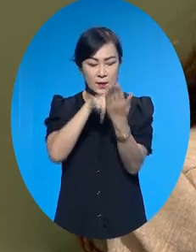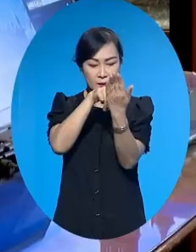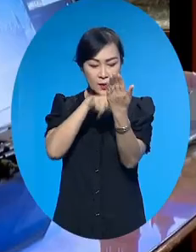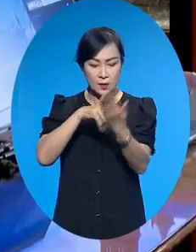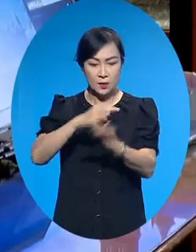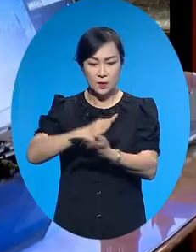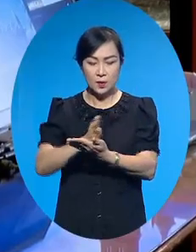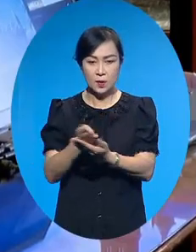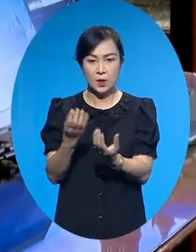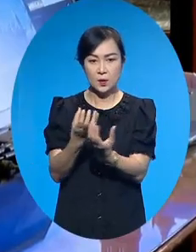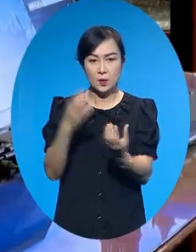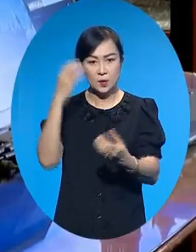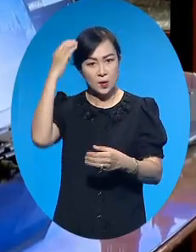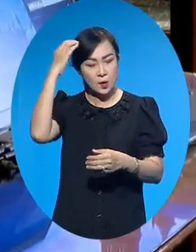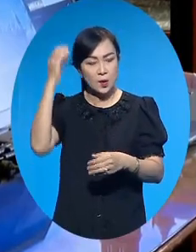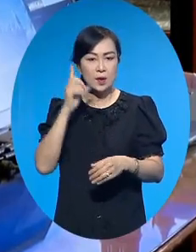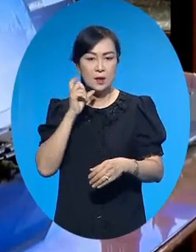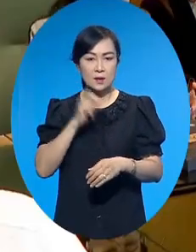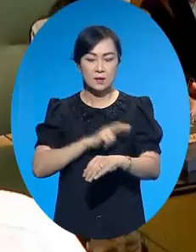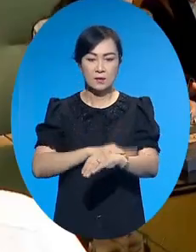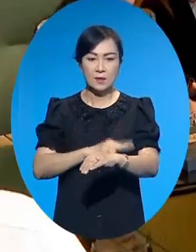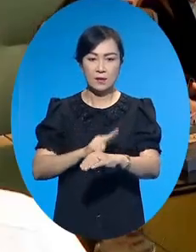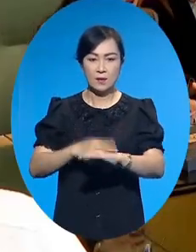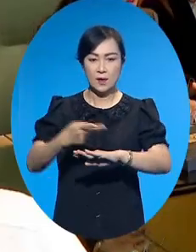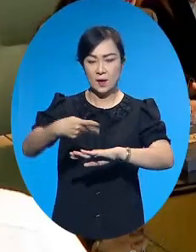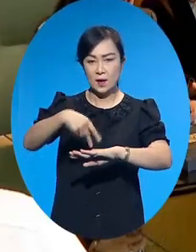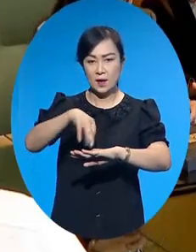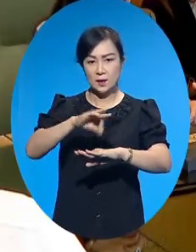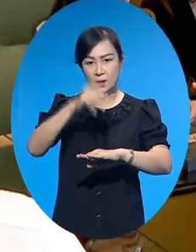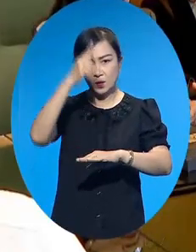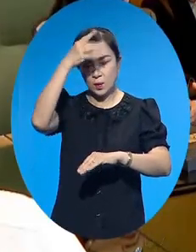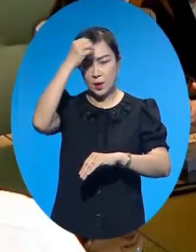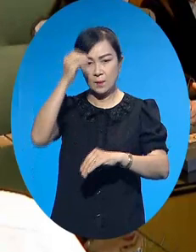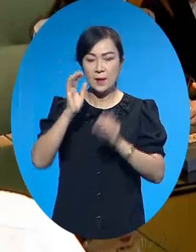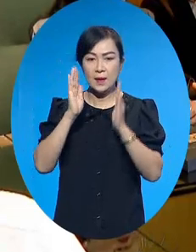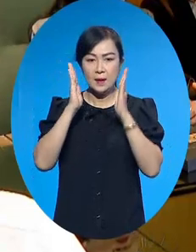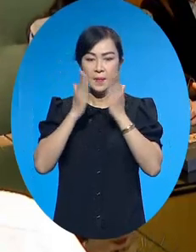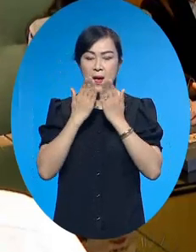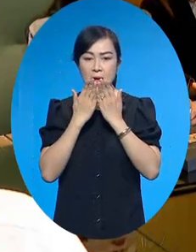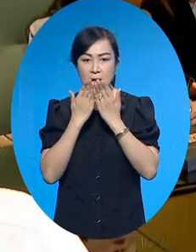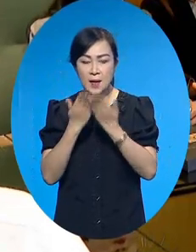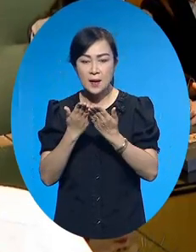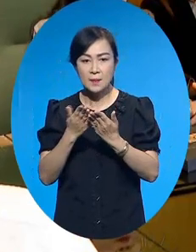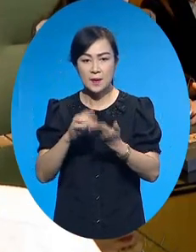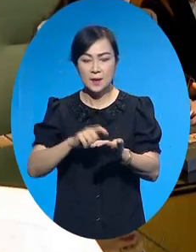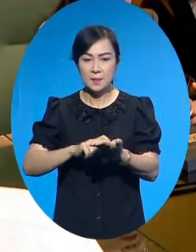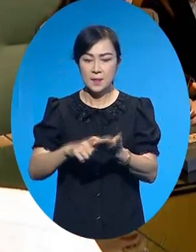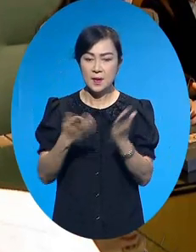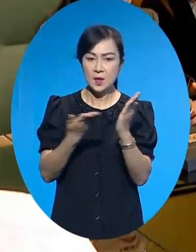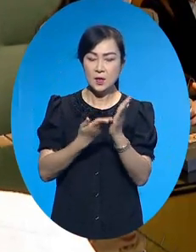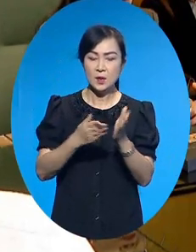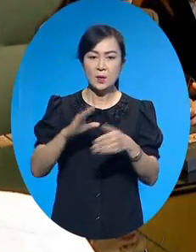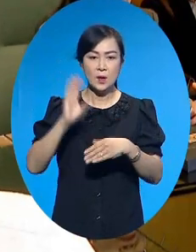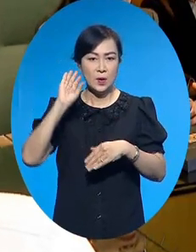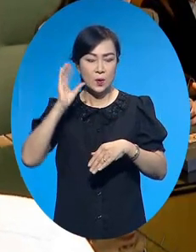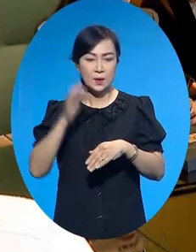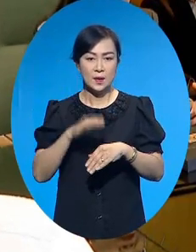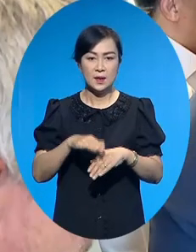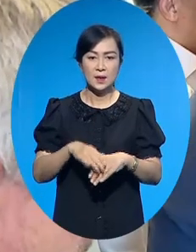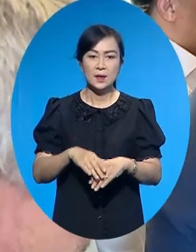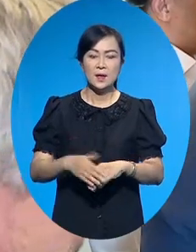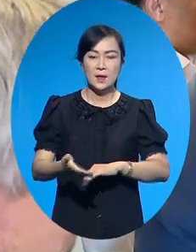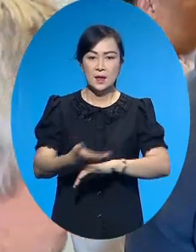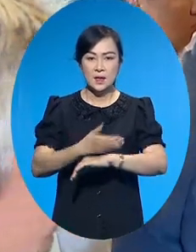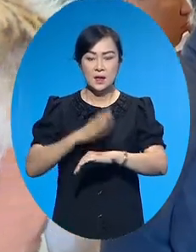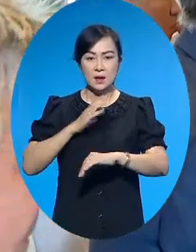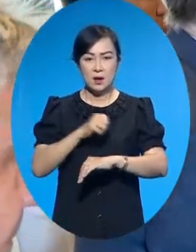sẻ nguồn tài nguyên, tri thức về lịch sử, văn hóa, nghệ thuật, khoa học. Bà cũng cảm ơn viện đã góp phần giới thiệu đến bạn bè quốc tế về đất nước, con người,